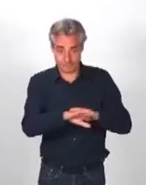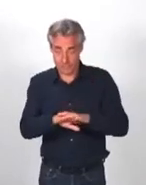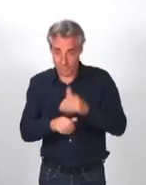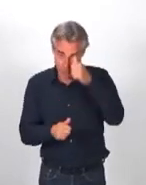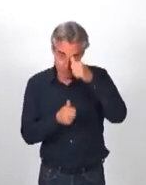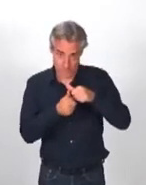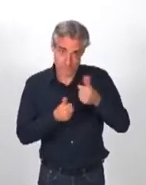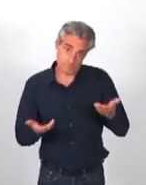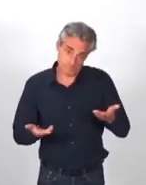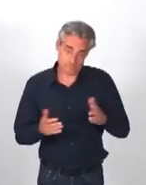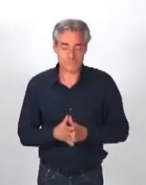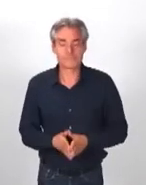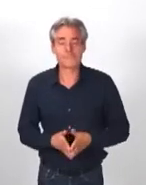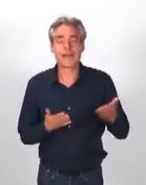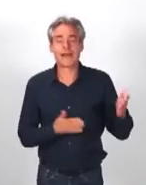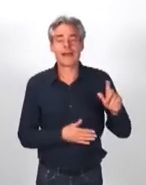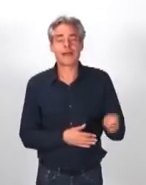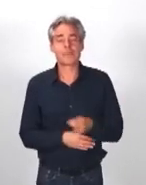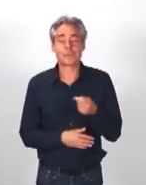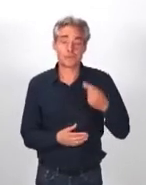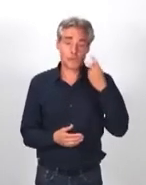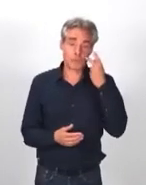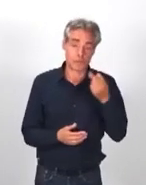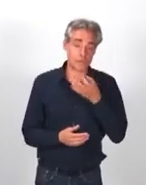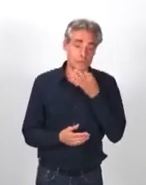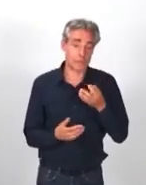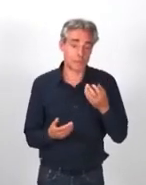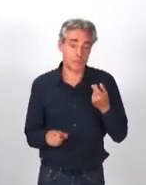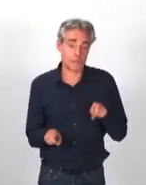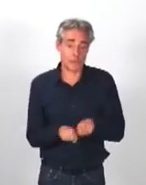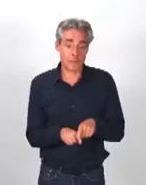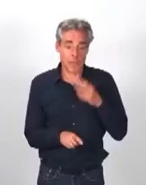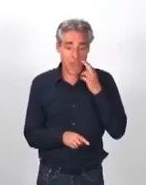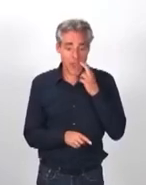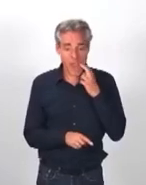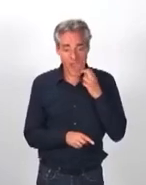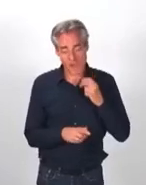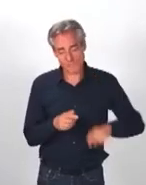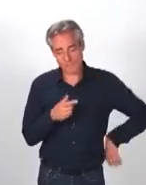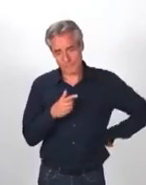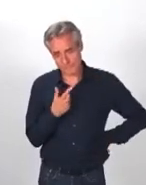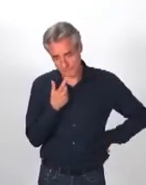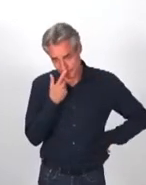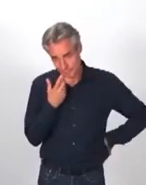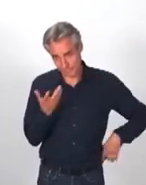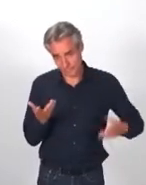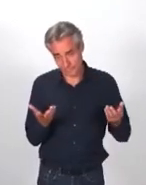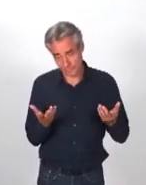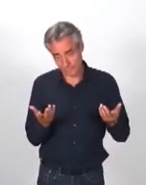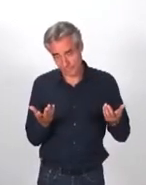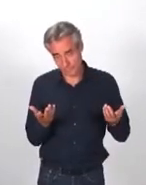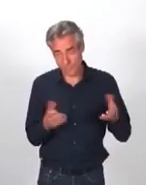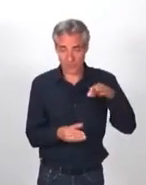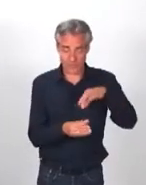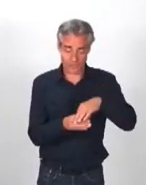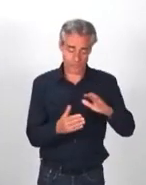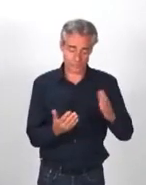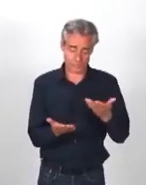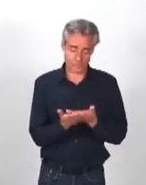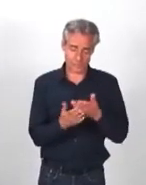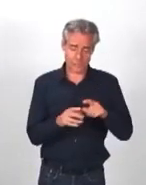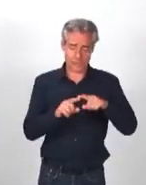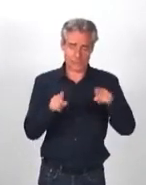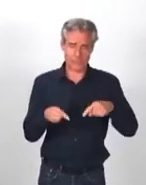faits. Alors évidemment, moi aussi, je dirais que c'est une délibération qui montre un budget un